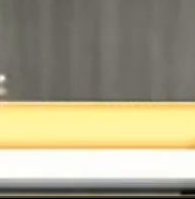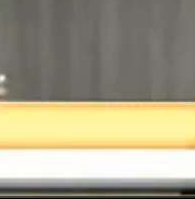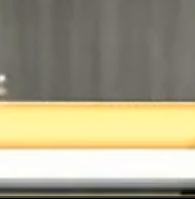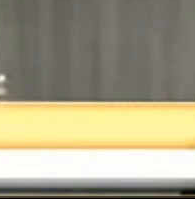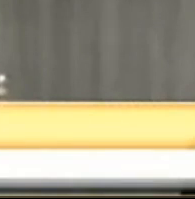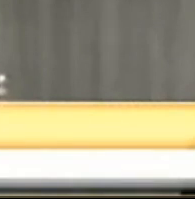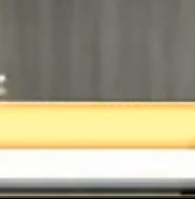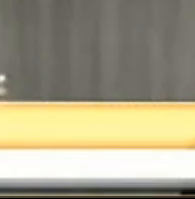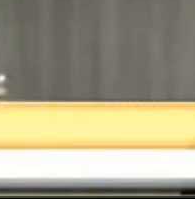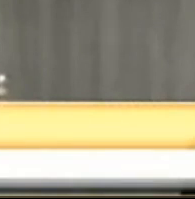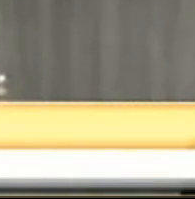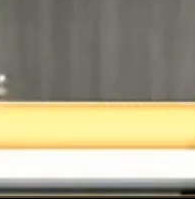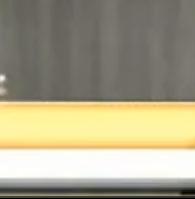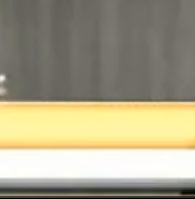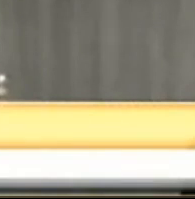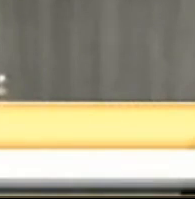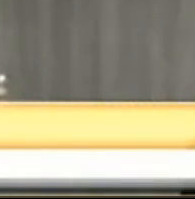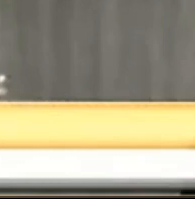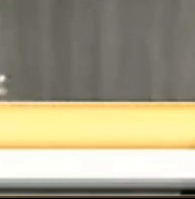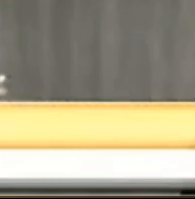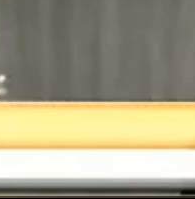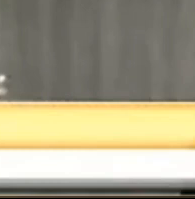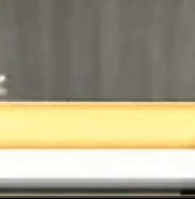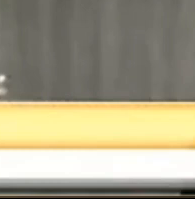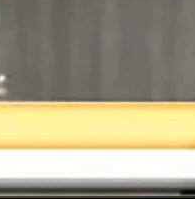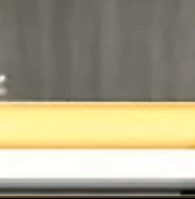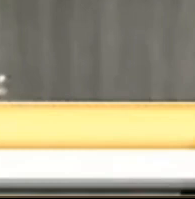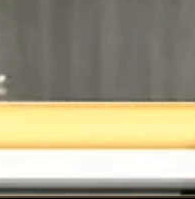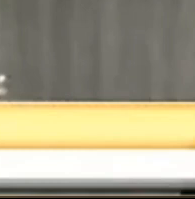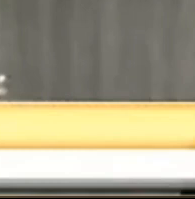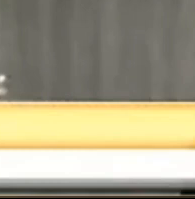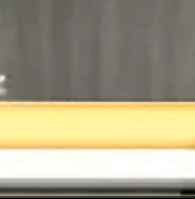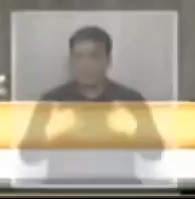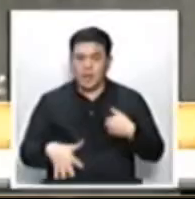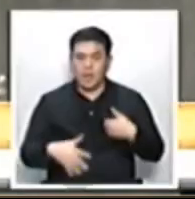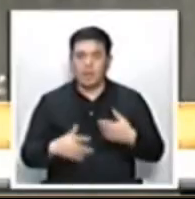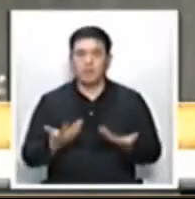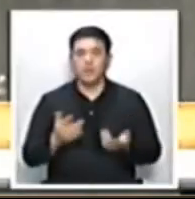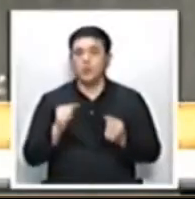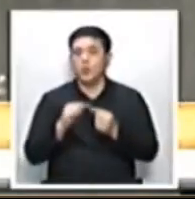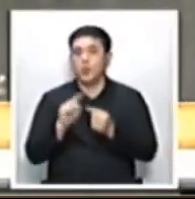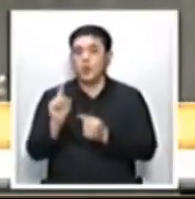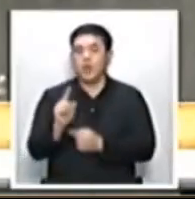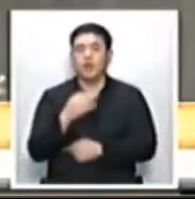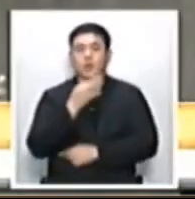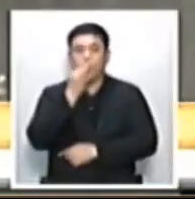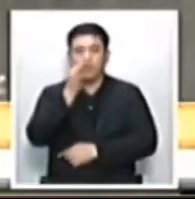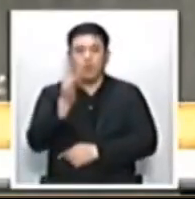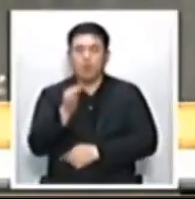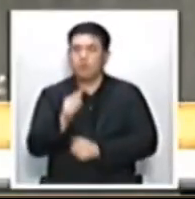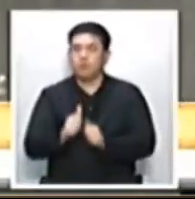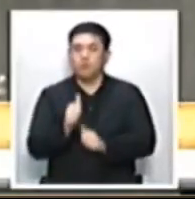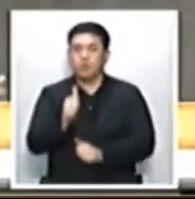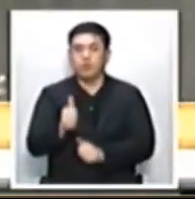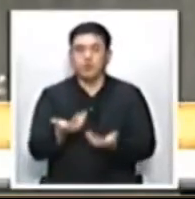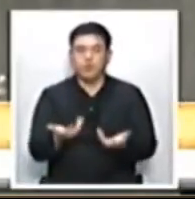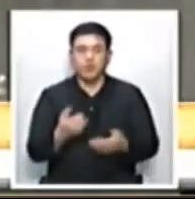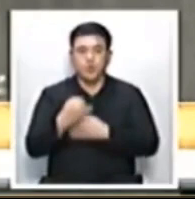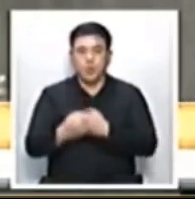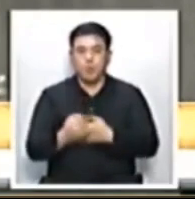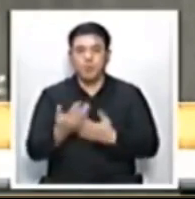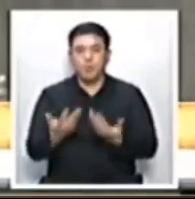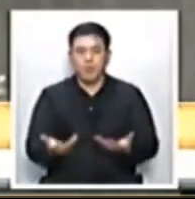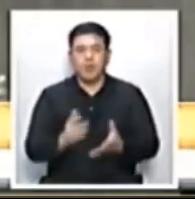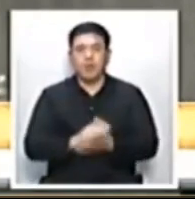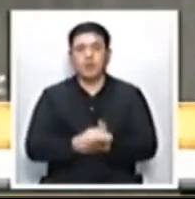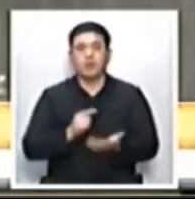คดีข่มขืนเนี่ยเป็นสิ่งที่ยอมความกันไม่ได้ต้องดำเนินคดีจนถึงที่สุดและควรจะเ